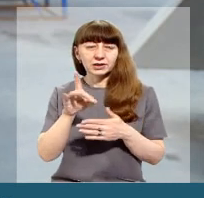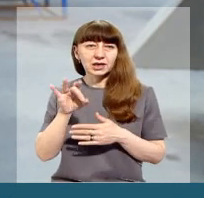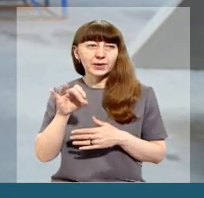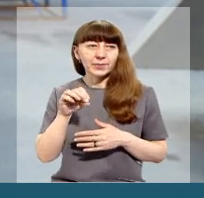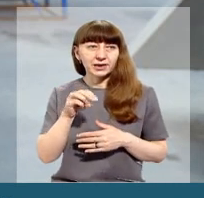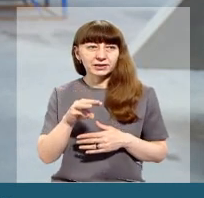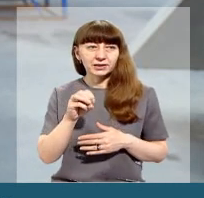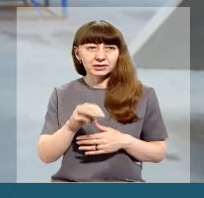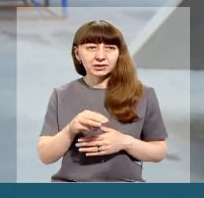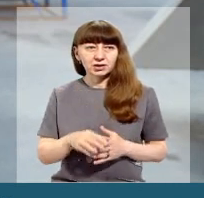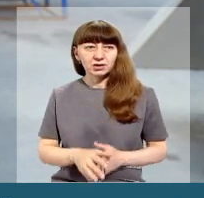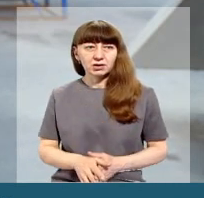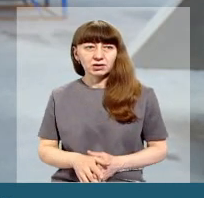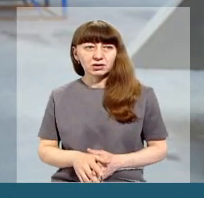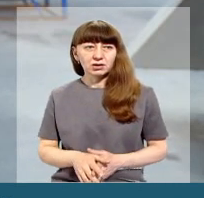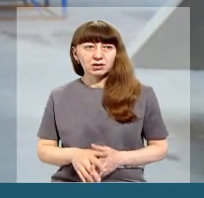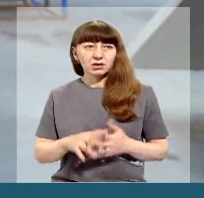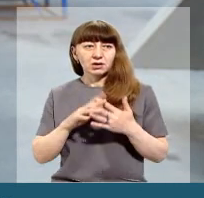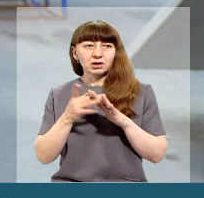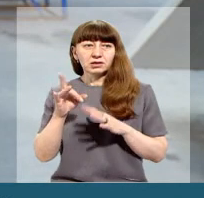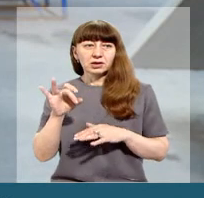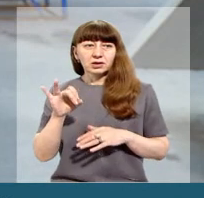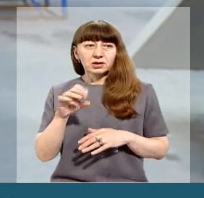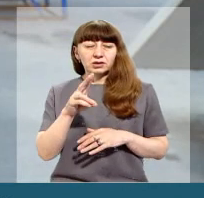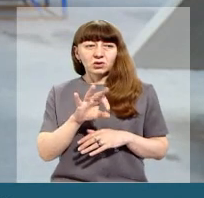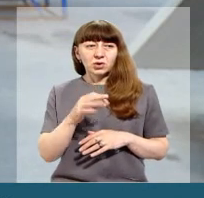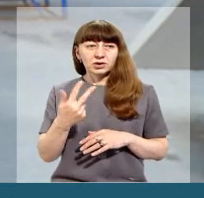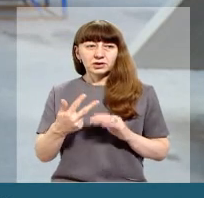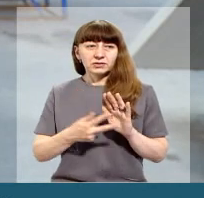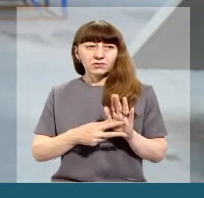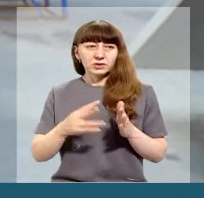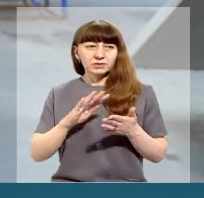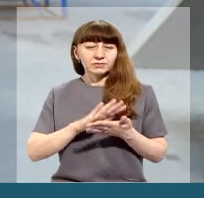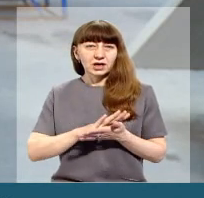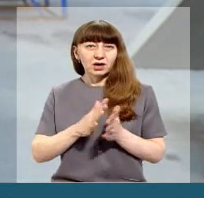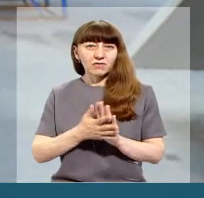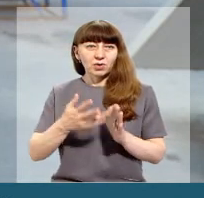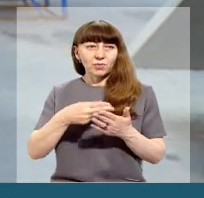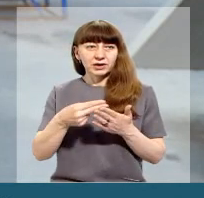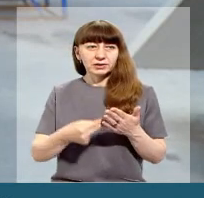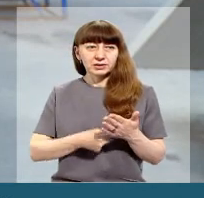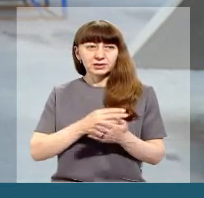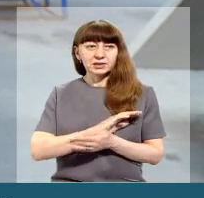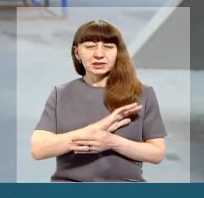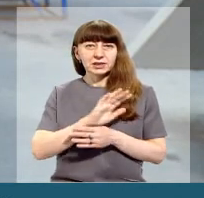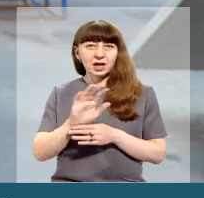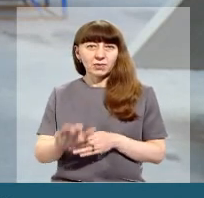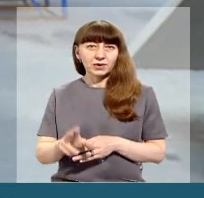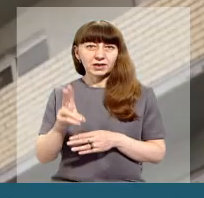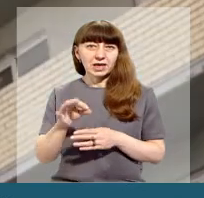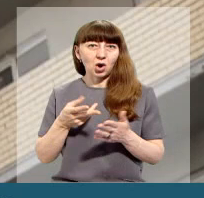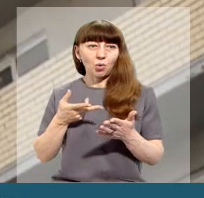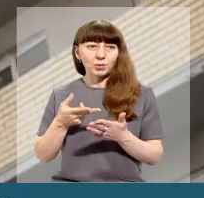«Керемет». По селу Алтынсарина 38 договоров у нас подписано и направлены на